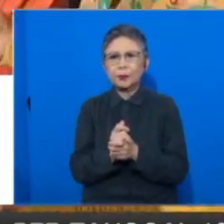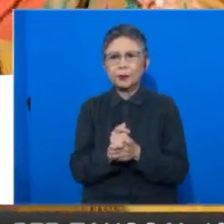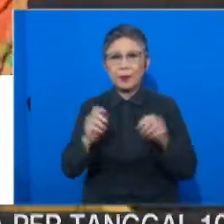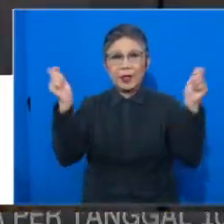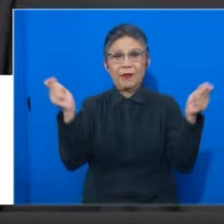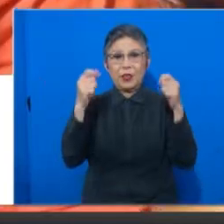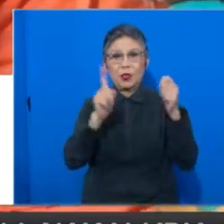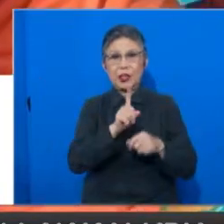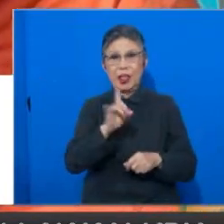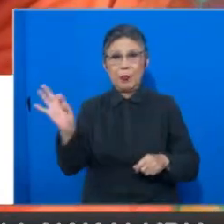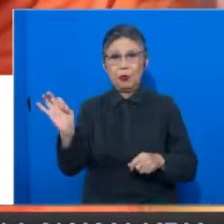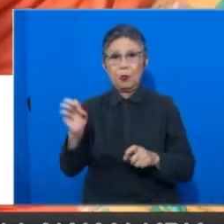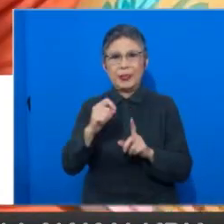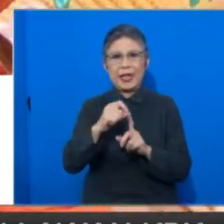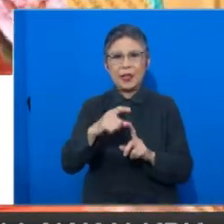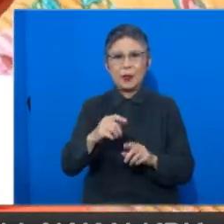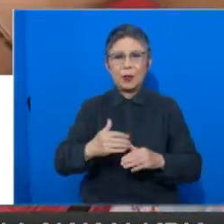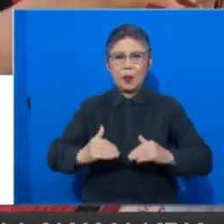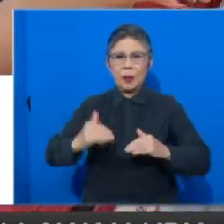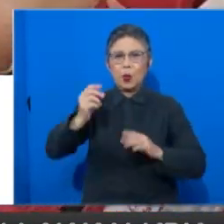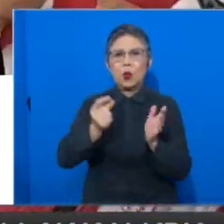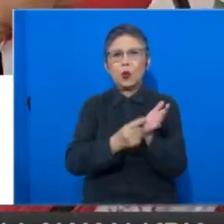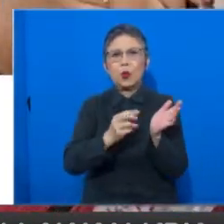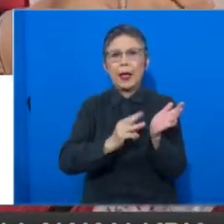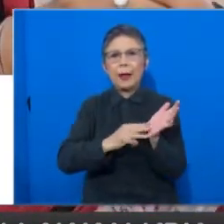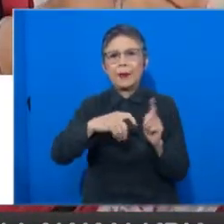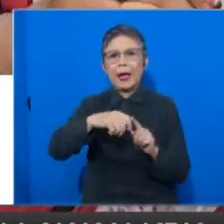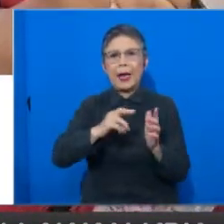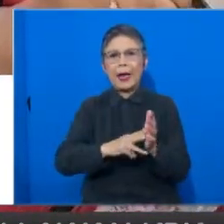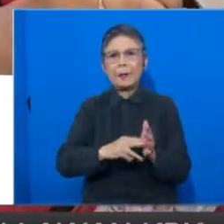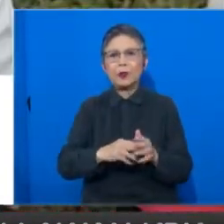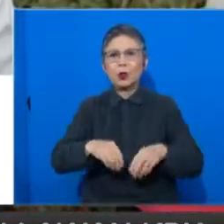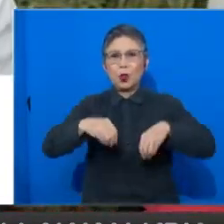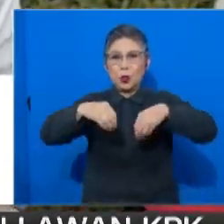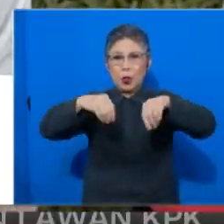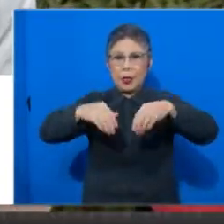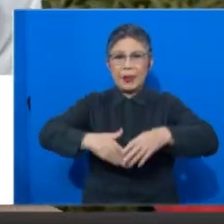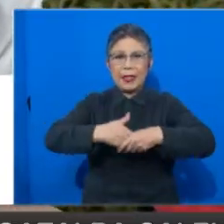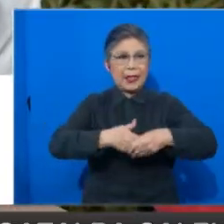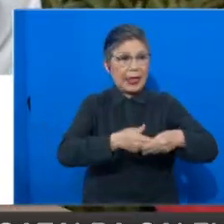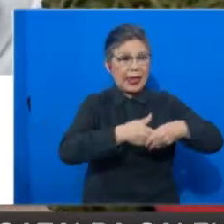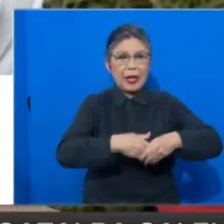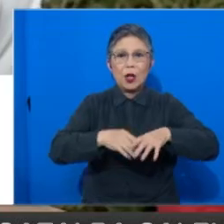Festival 1000 Pecel ini merupakan upaya meningkatkan geliat UMKM untuk pedagang pecel rumahan sekaligus mengenalkan kepada